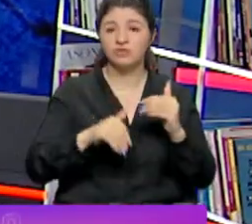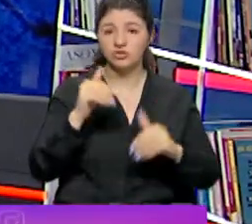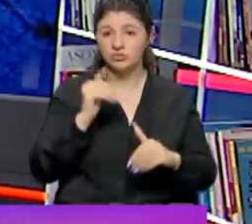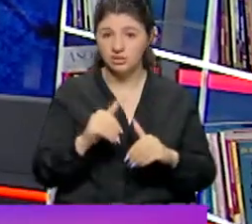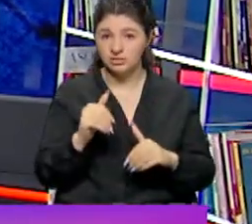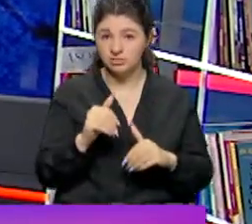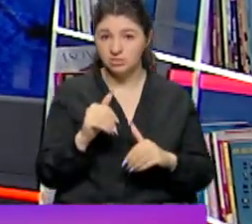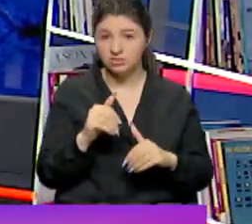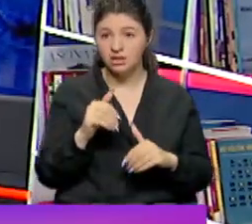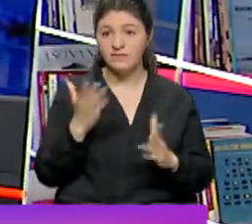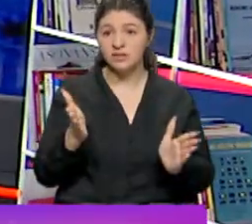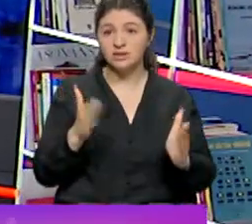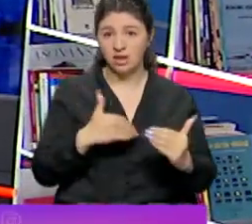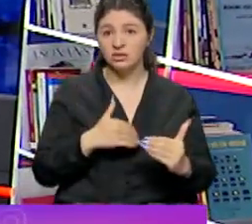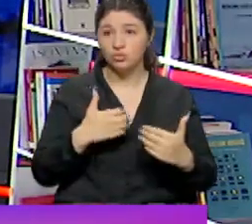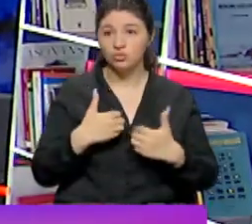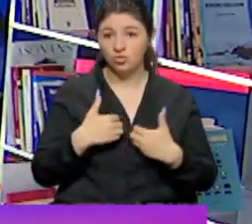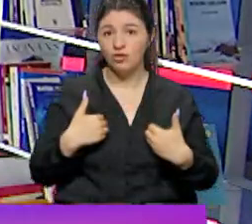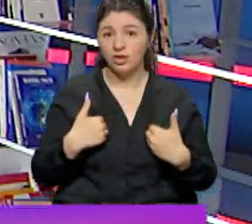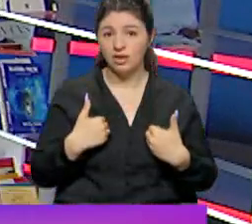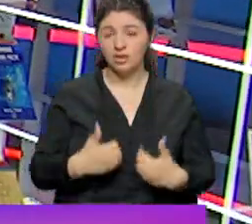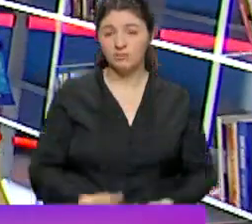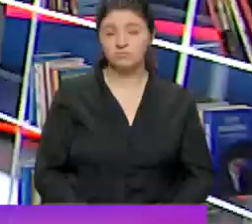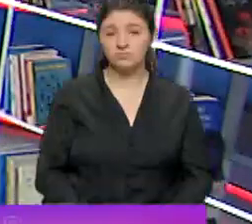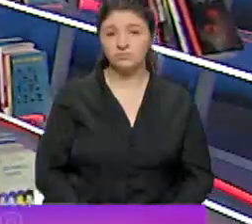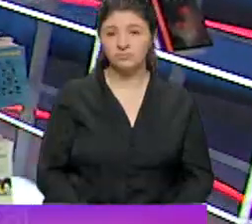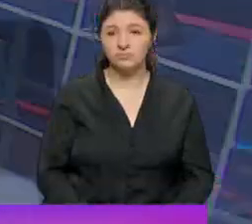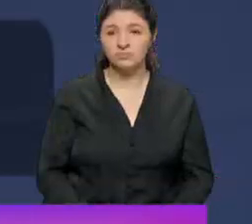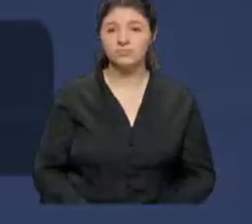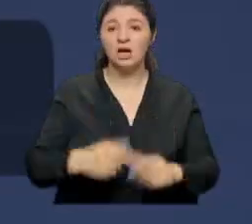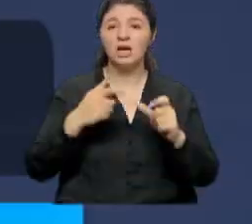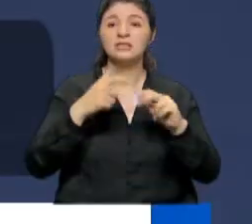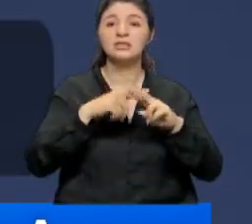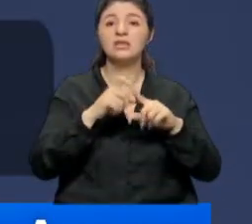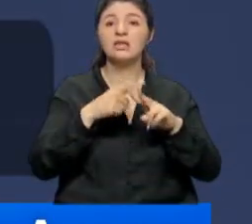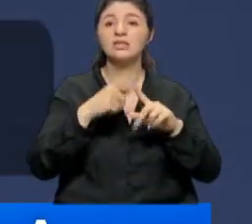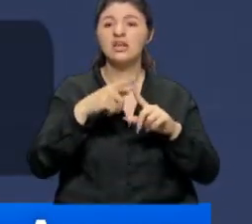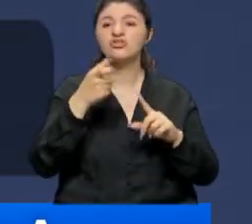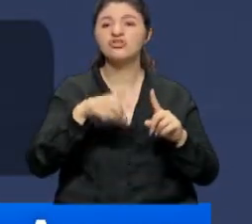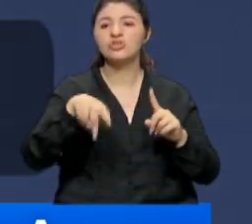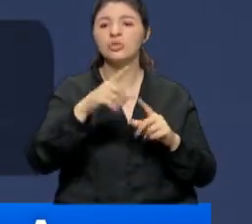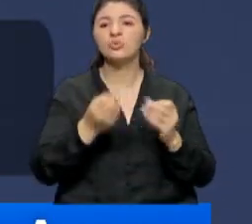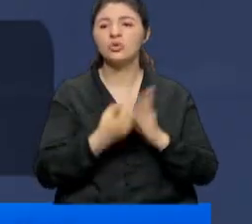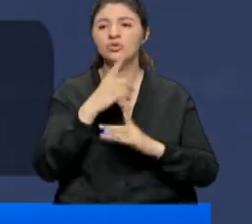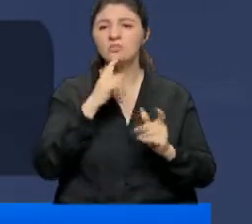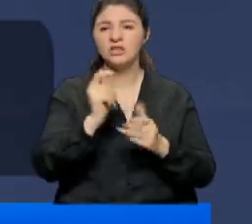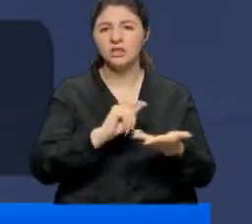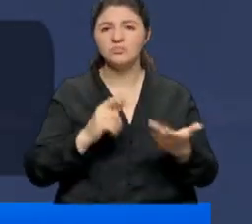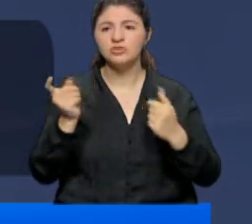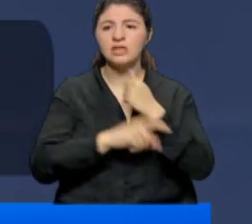seçimin bu ve sandığın güvenliği Sen sabahçı kuruluşlar sözleşmesinin